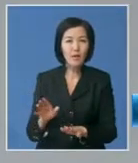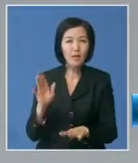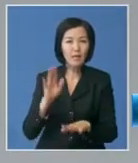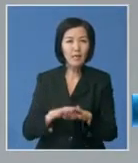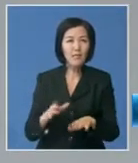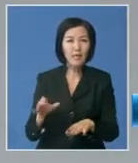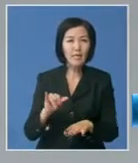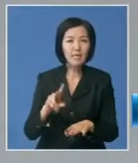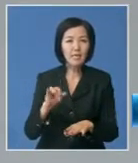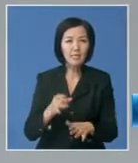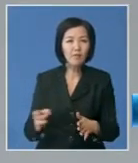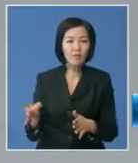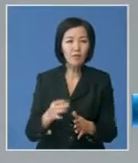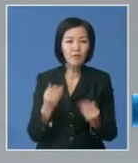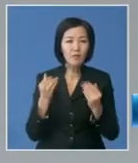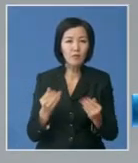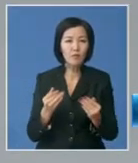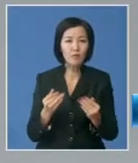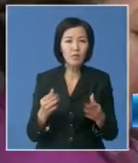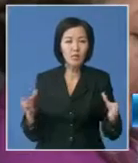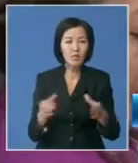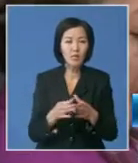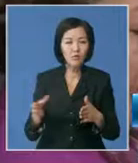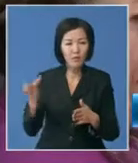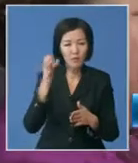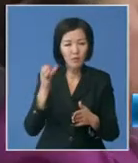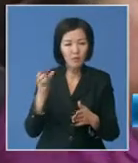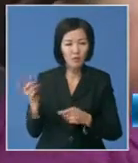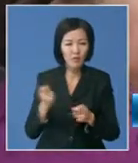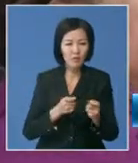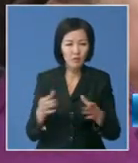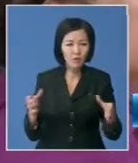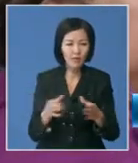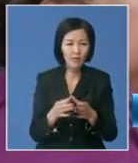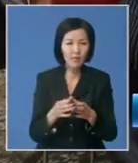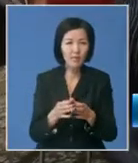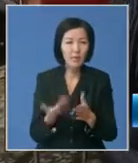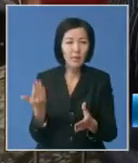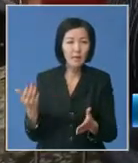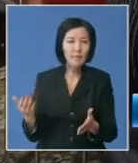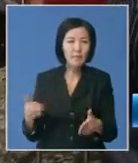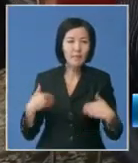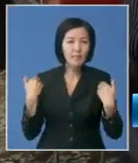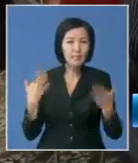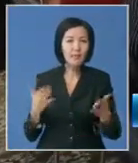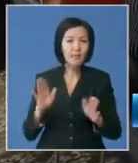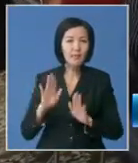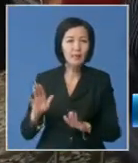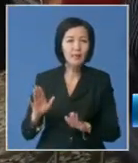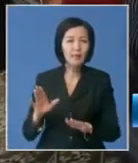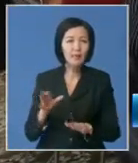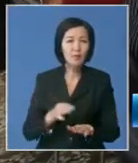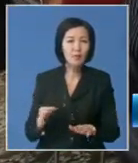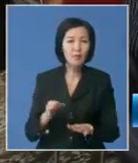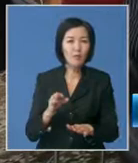руководителя коллектива областного управления образования и начальником его районных подразделений представилась заместитель акима области же хулагу